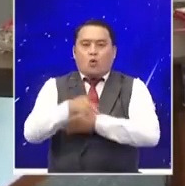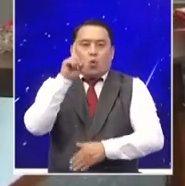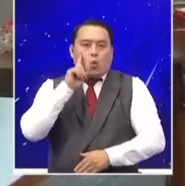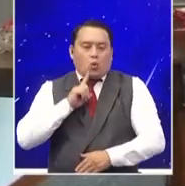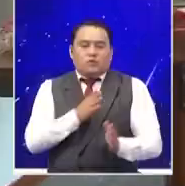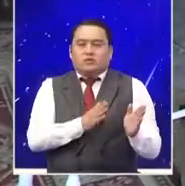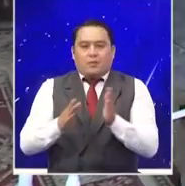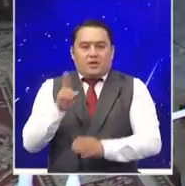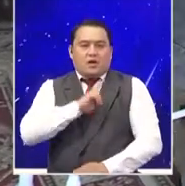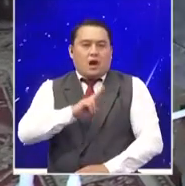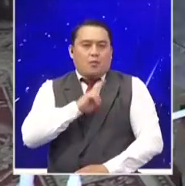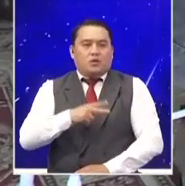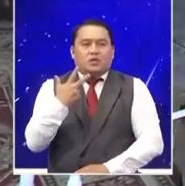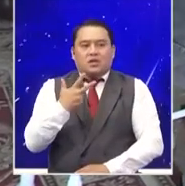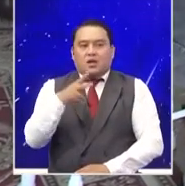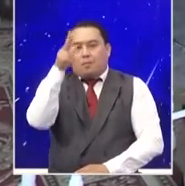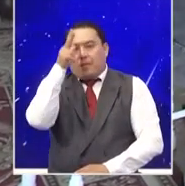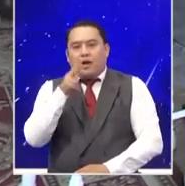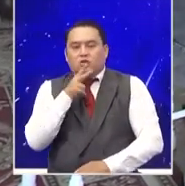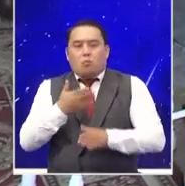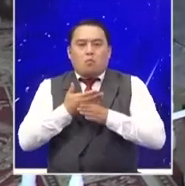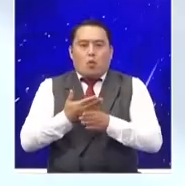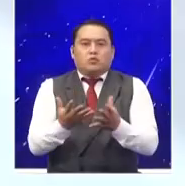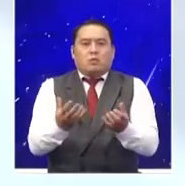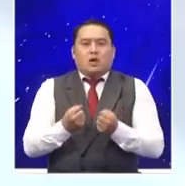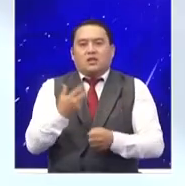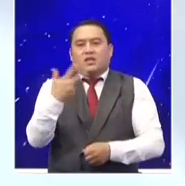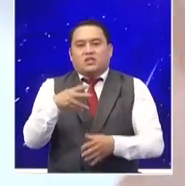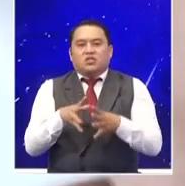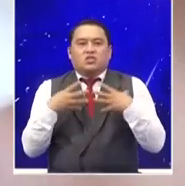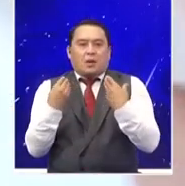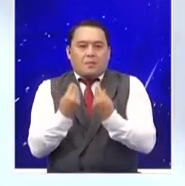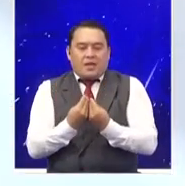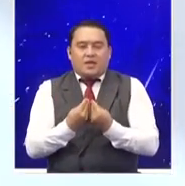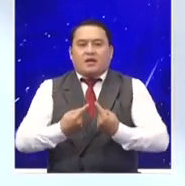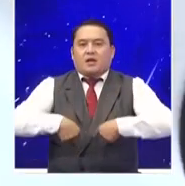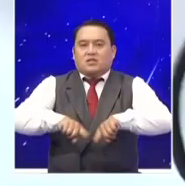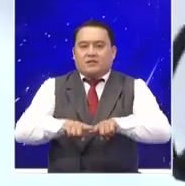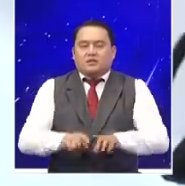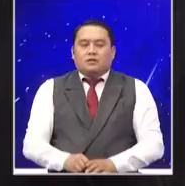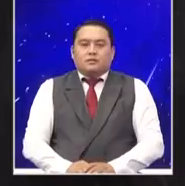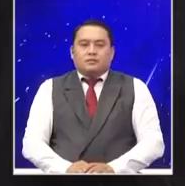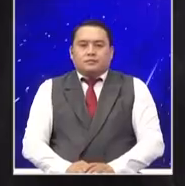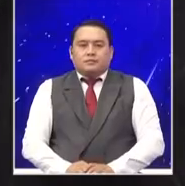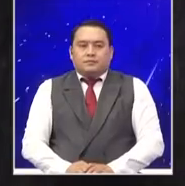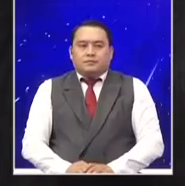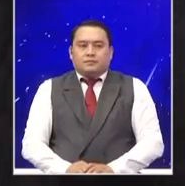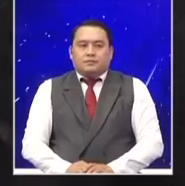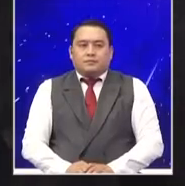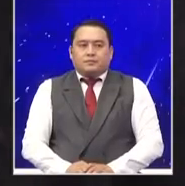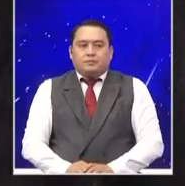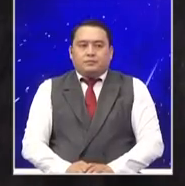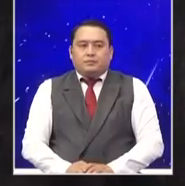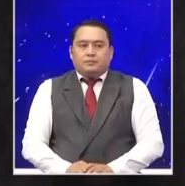комфортной и стабильной работой. За 3,5 месяца помощь получат порядка 30 семей, говорят организаторы. Адина Смагулова, Нуржан